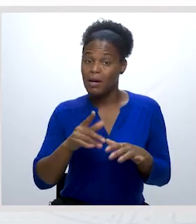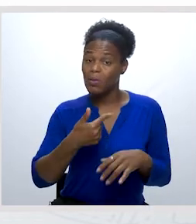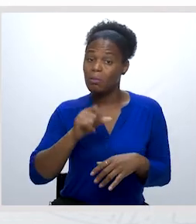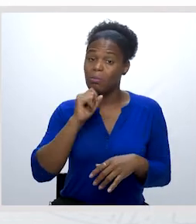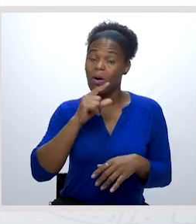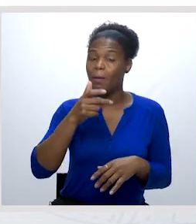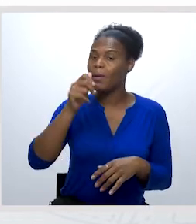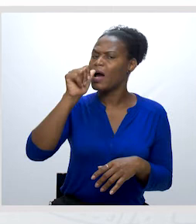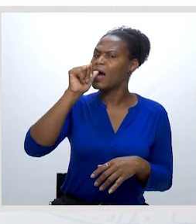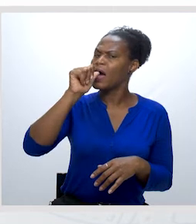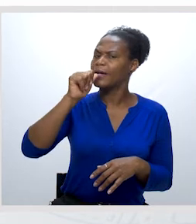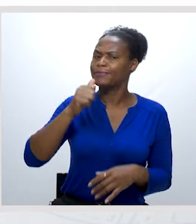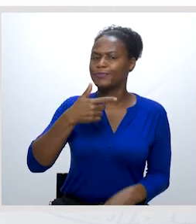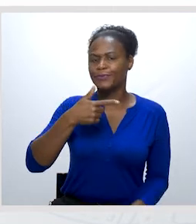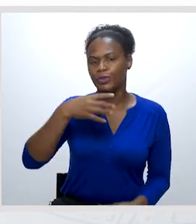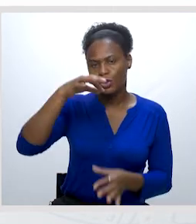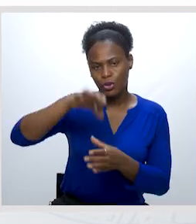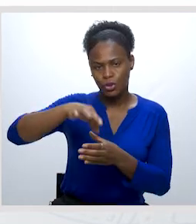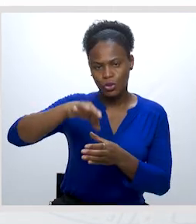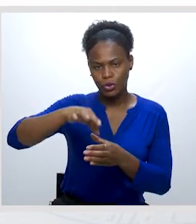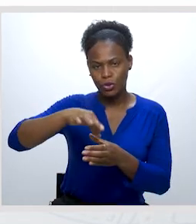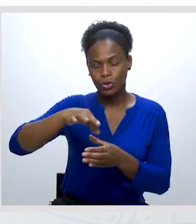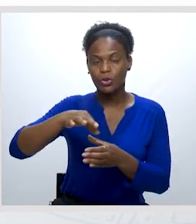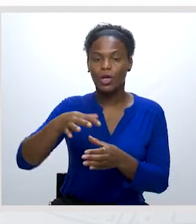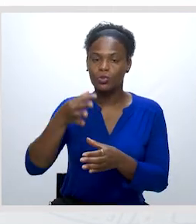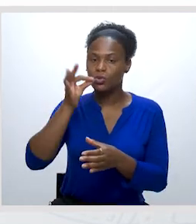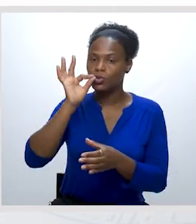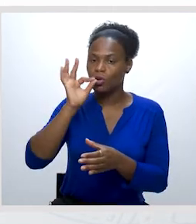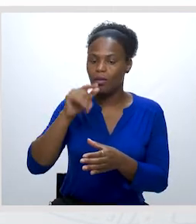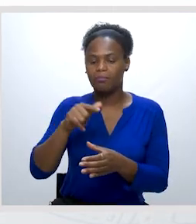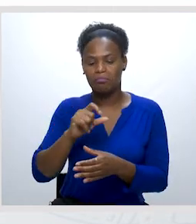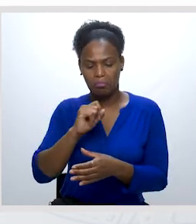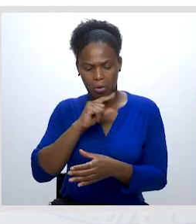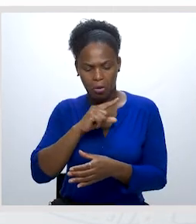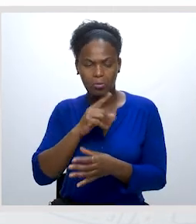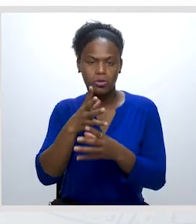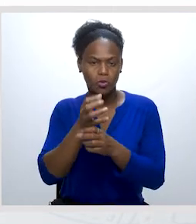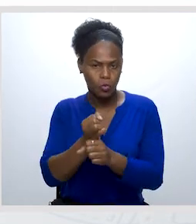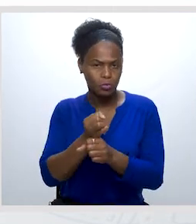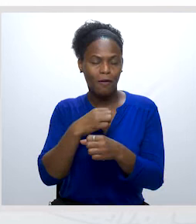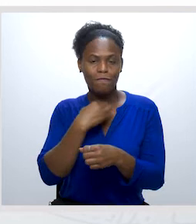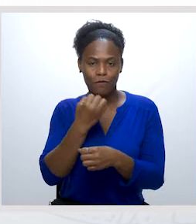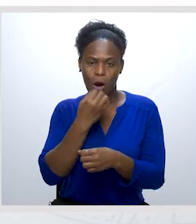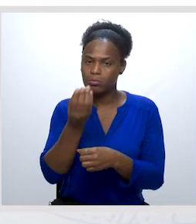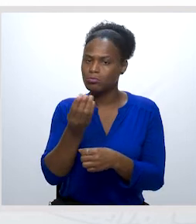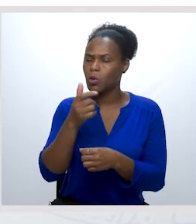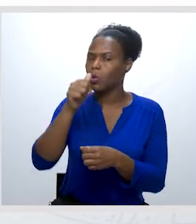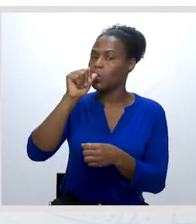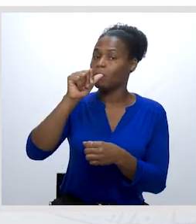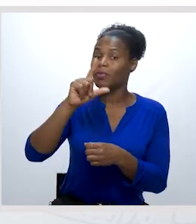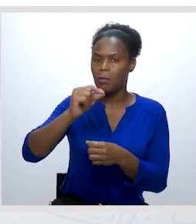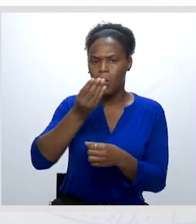peut boire du thé, on boit du jus de fruits, n'est-ce pas? Et on mange du